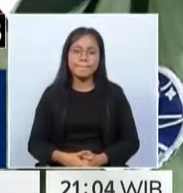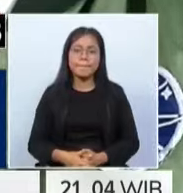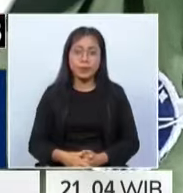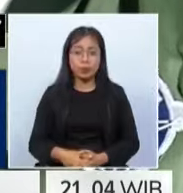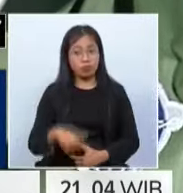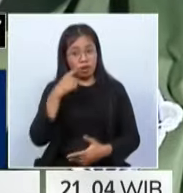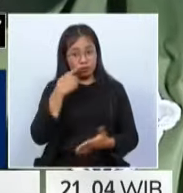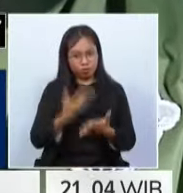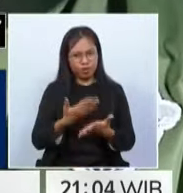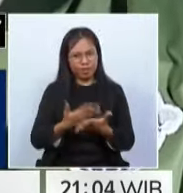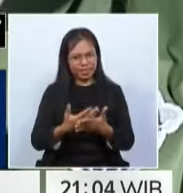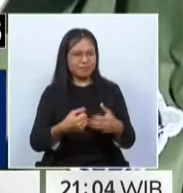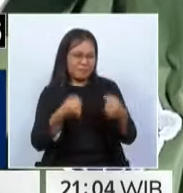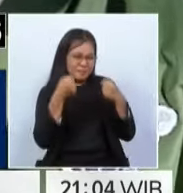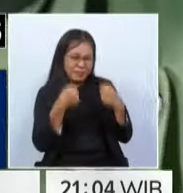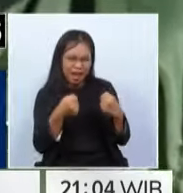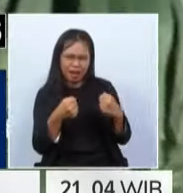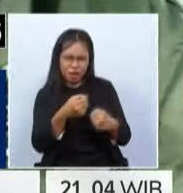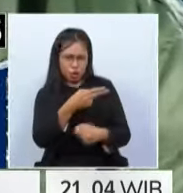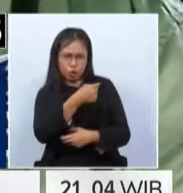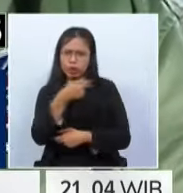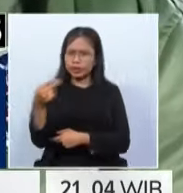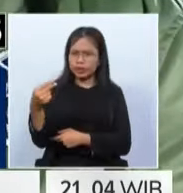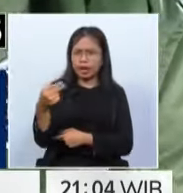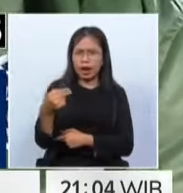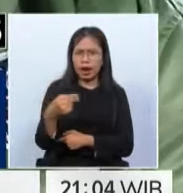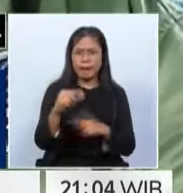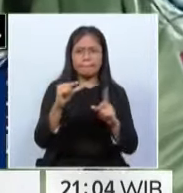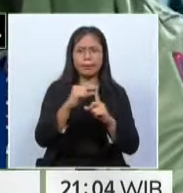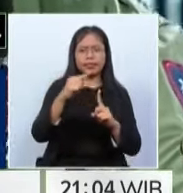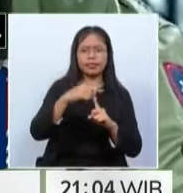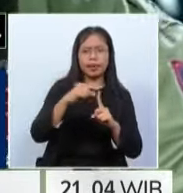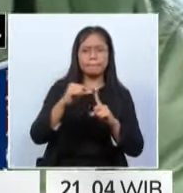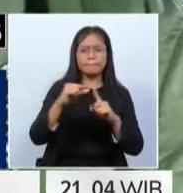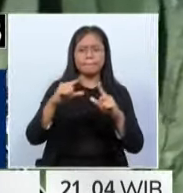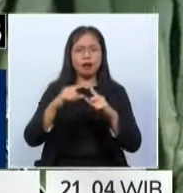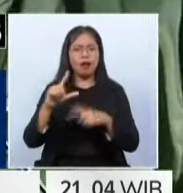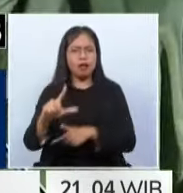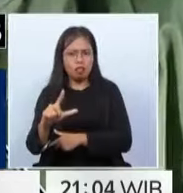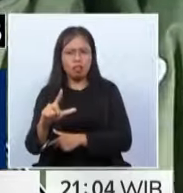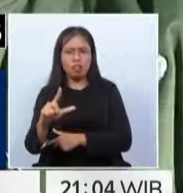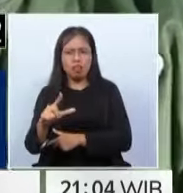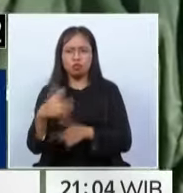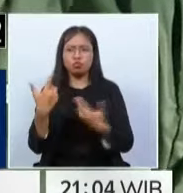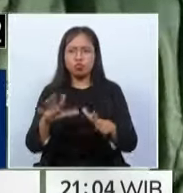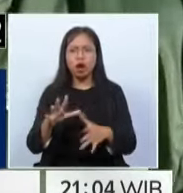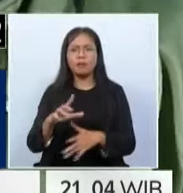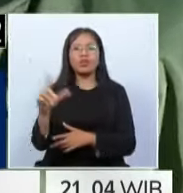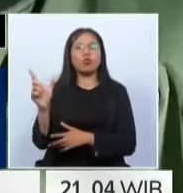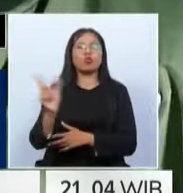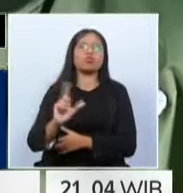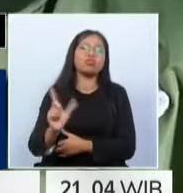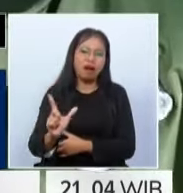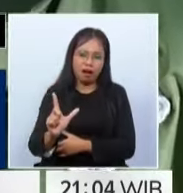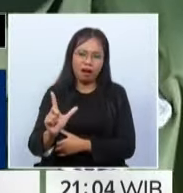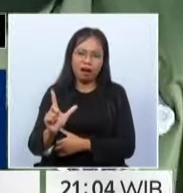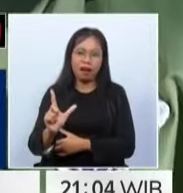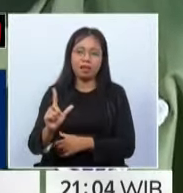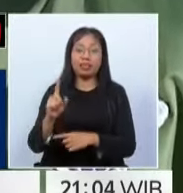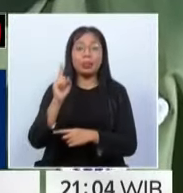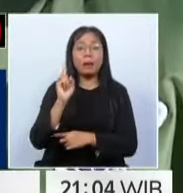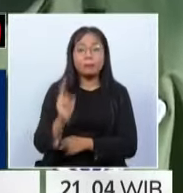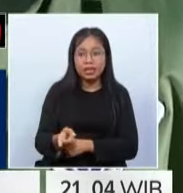pertahanan dalam negeri di mana PTP kemudian hari ini sudah mendapatkan hutang dan kemudian dia tidak bisa melaksanakan